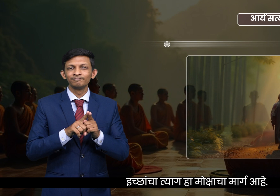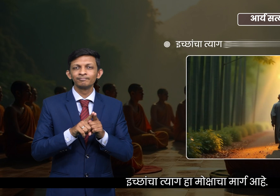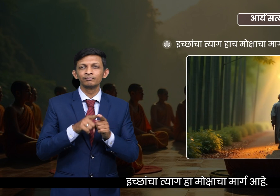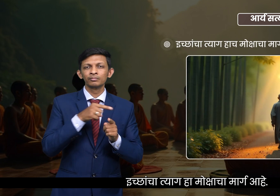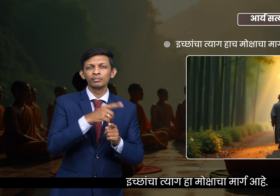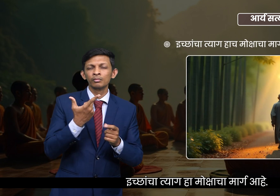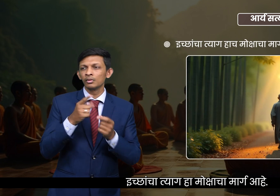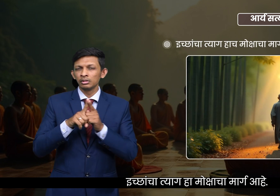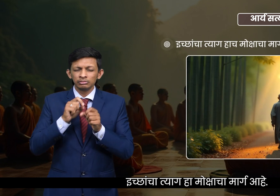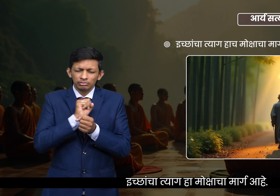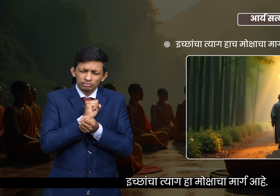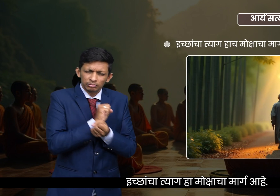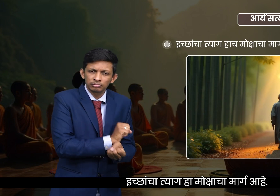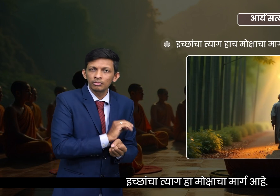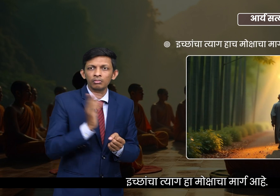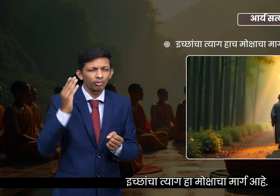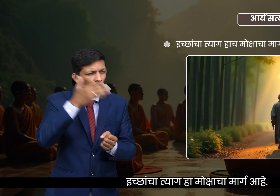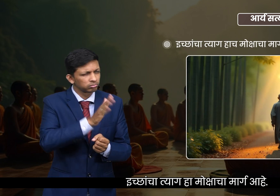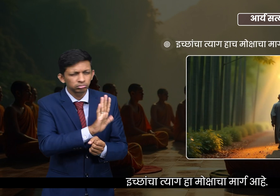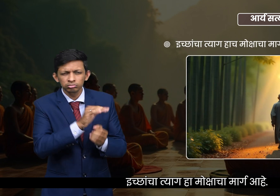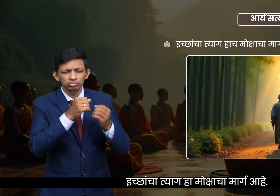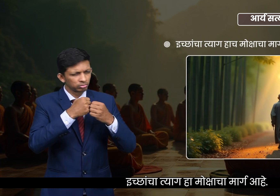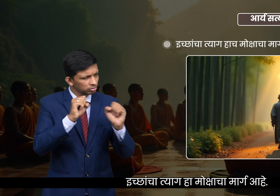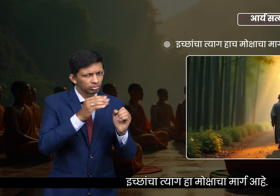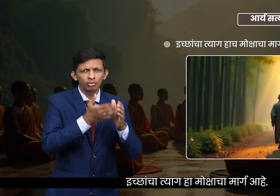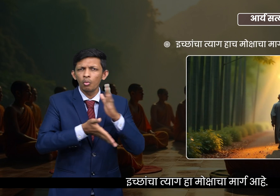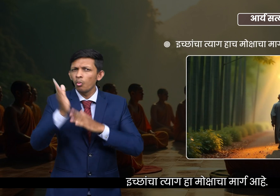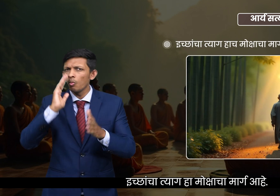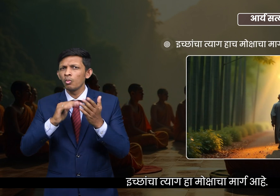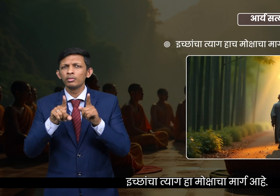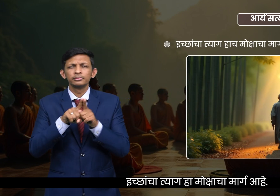इच्छांचा त्याग हा मोक्षाचा मार्ग आहे.